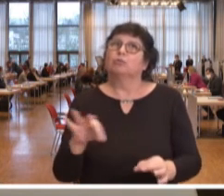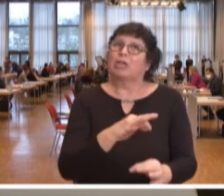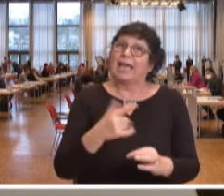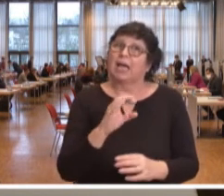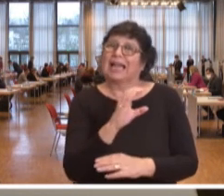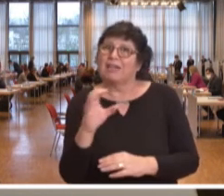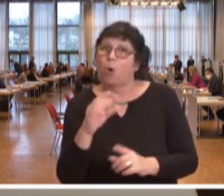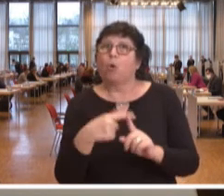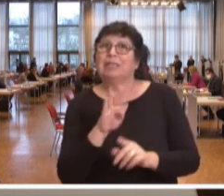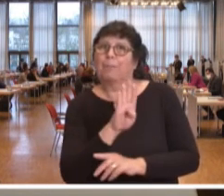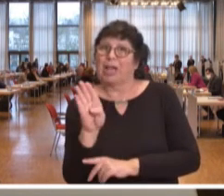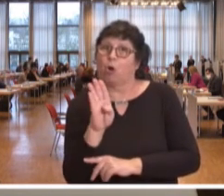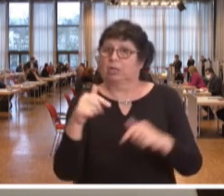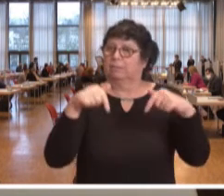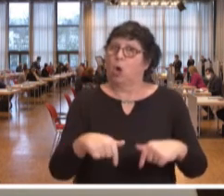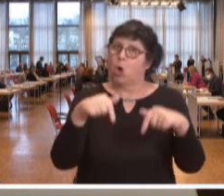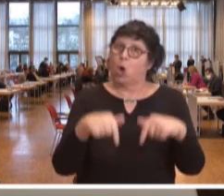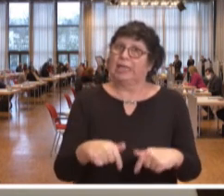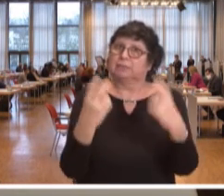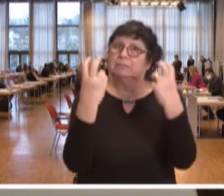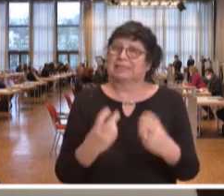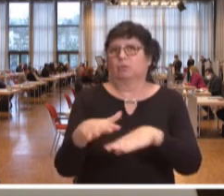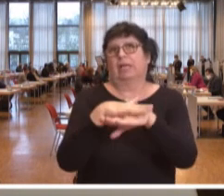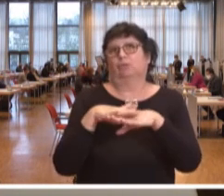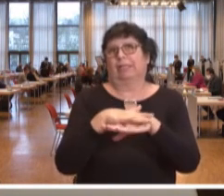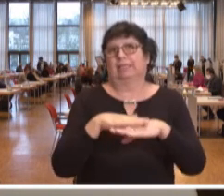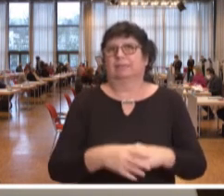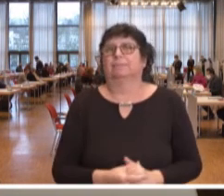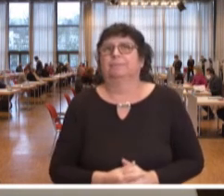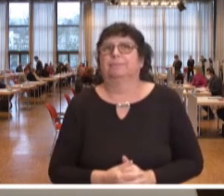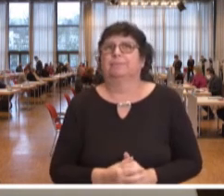Streichert-Liveau und Herr Minister Klaus Bouillon sind für die heutige Plenarsitzung entschuldigt.